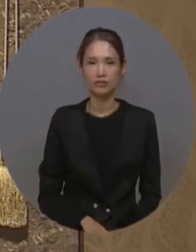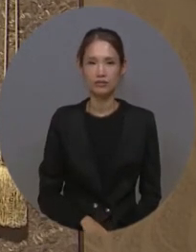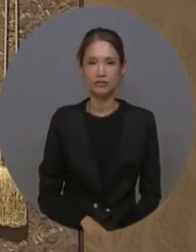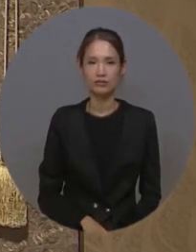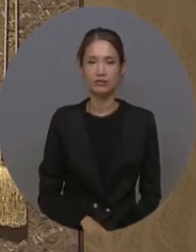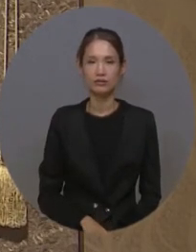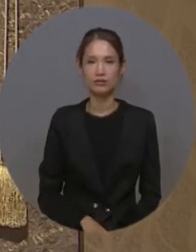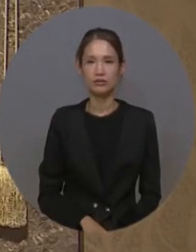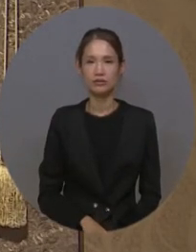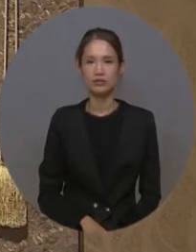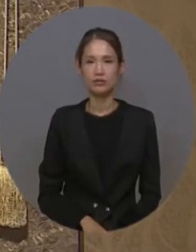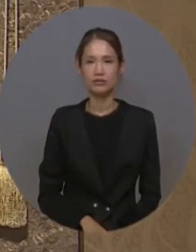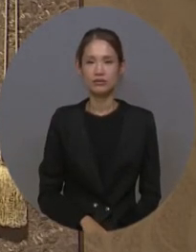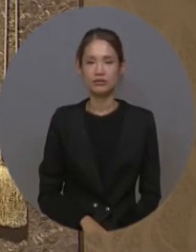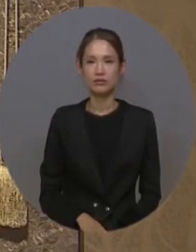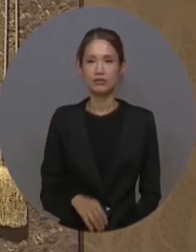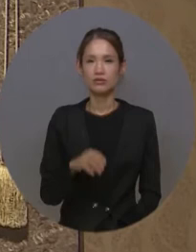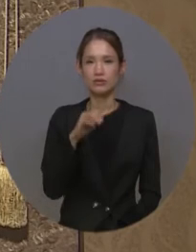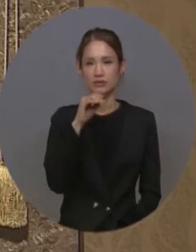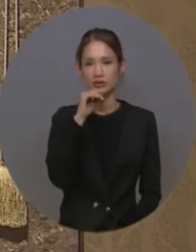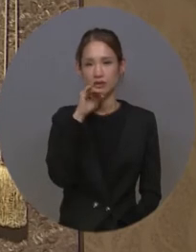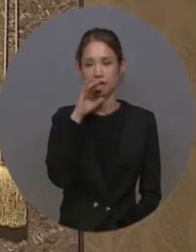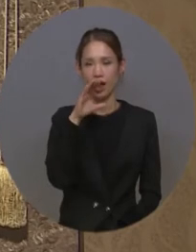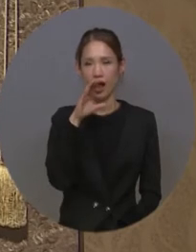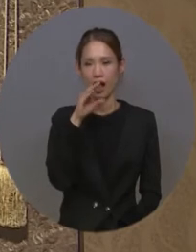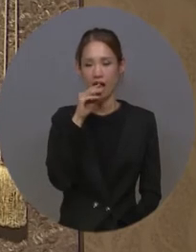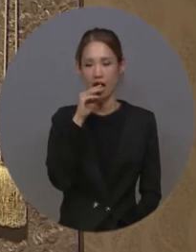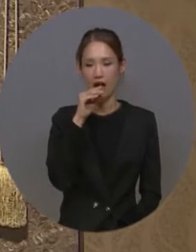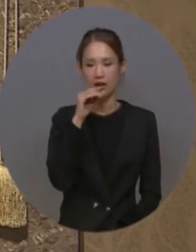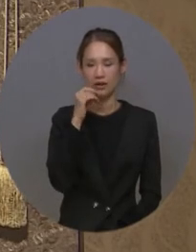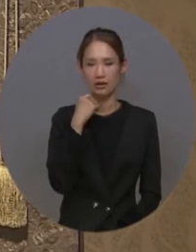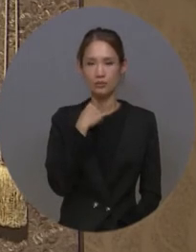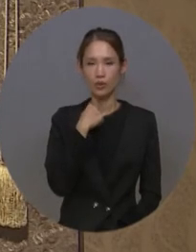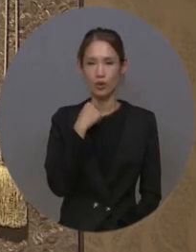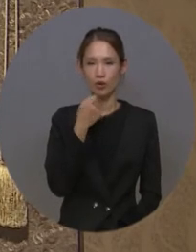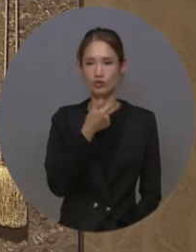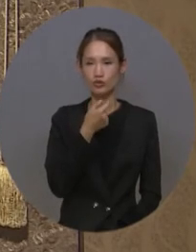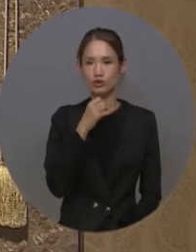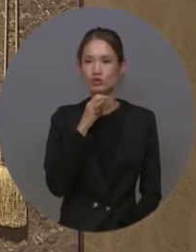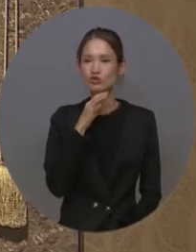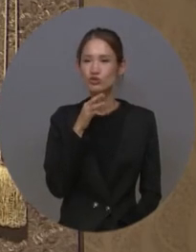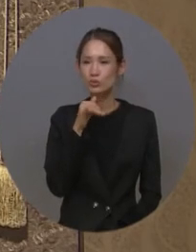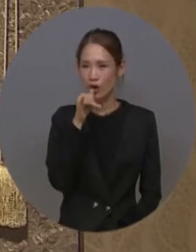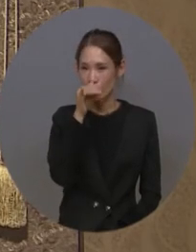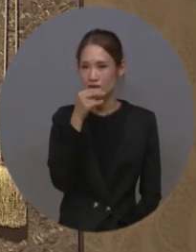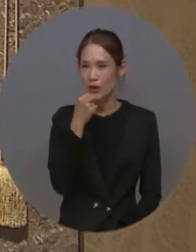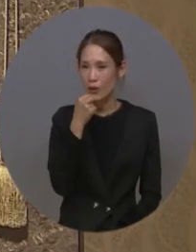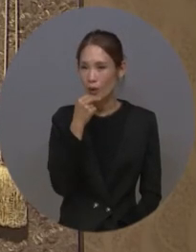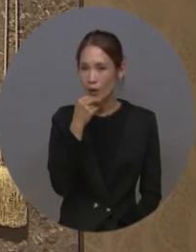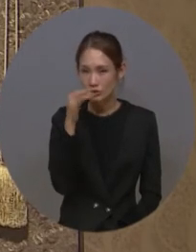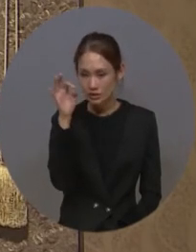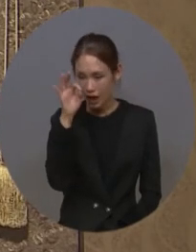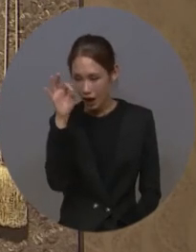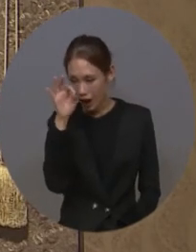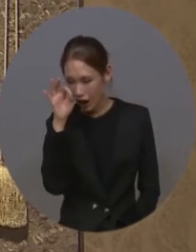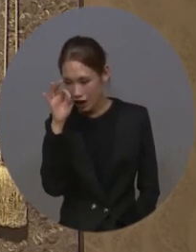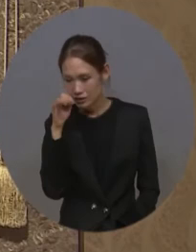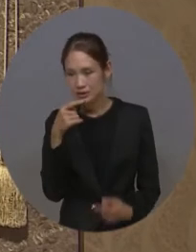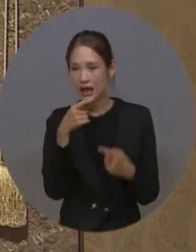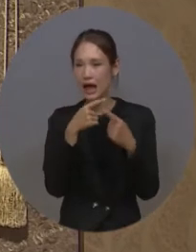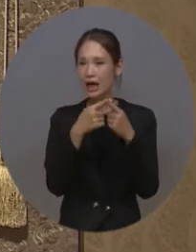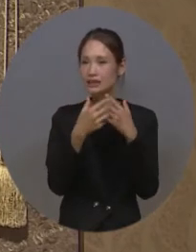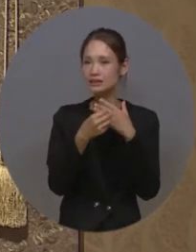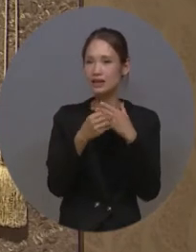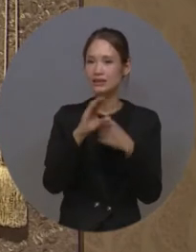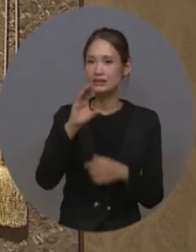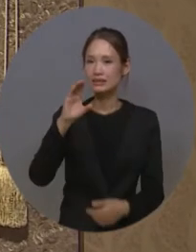해서 혀가 큰지 목이 얼마나 구멍이 작은지 기도가 네. 좁은지 이런 것들을 굳이 엑스레이나 뭐 CT